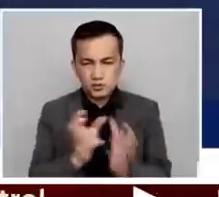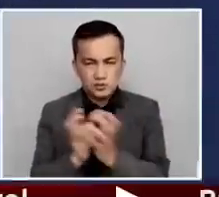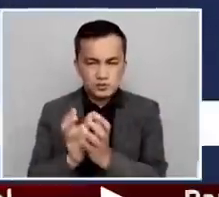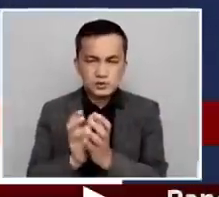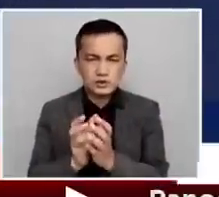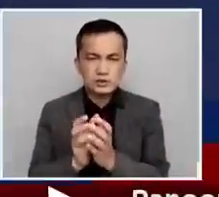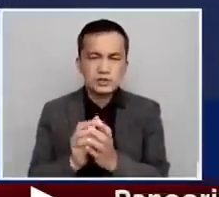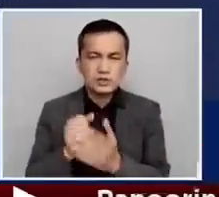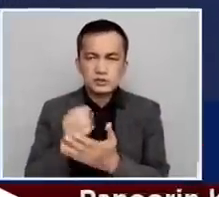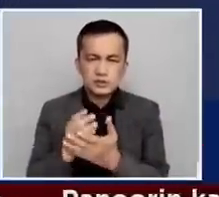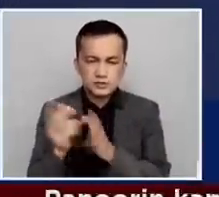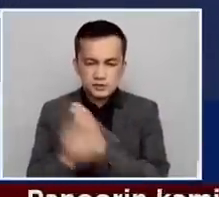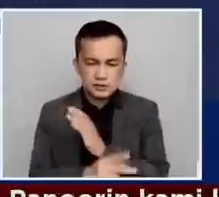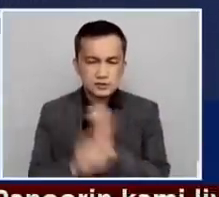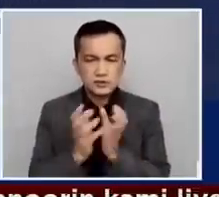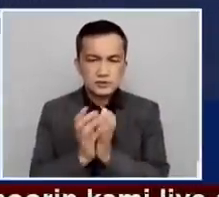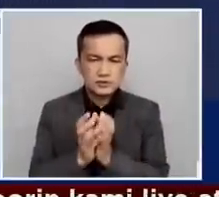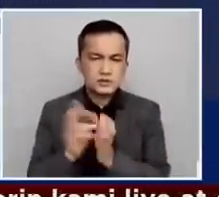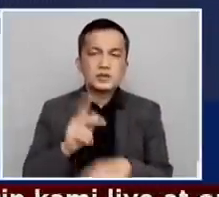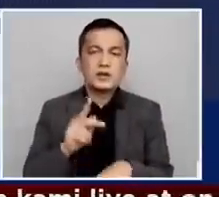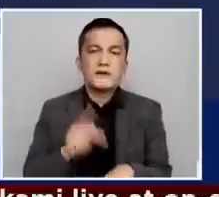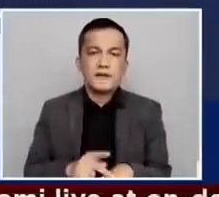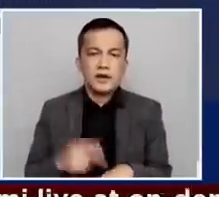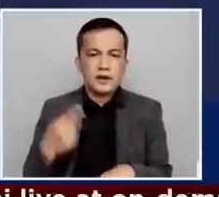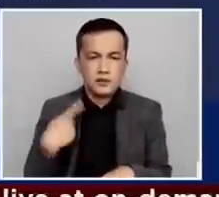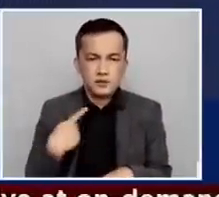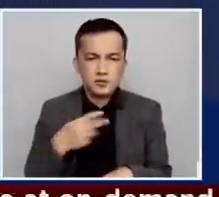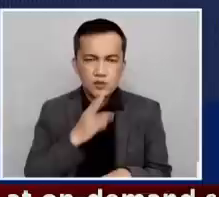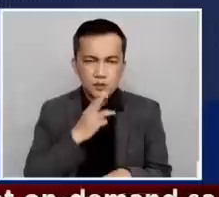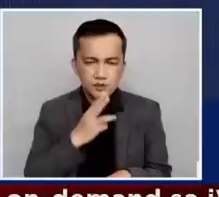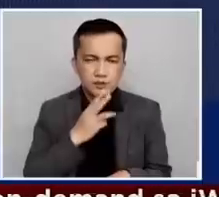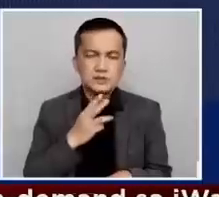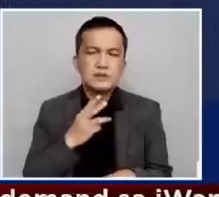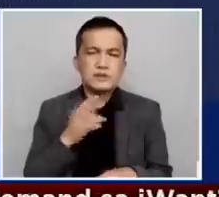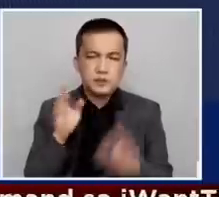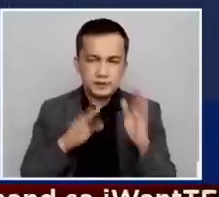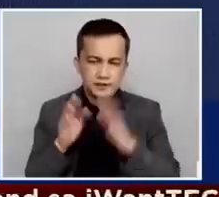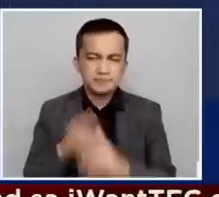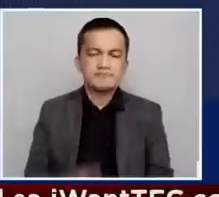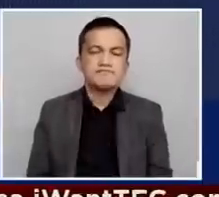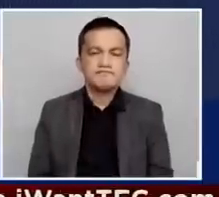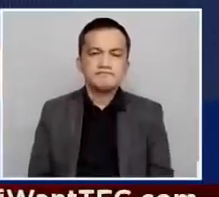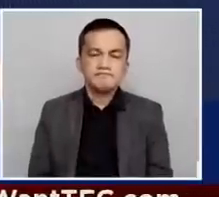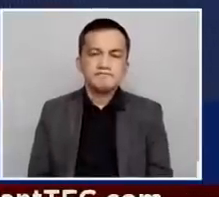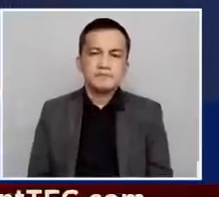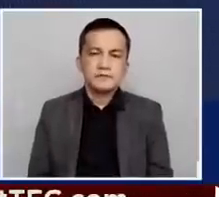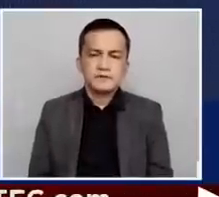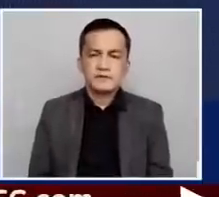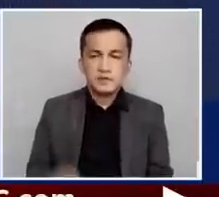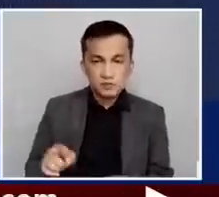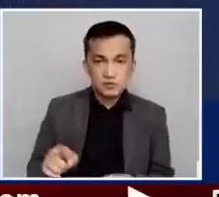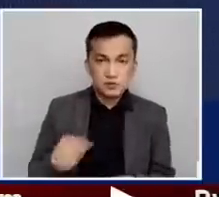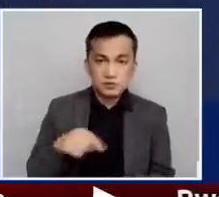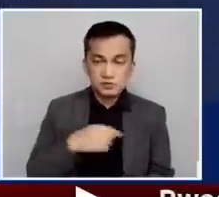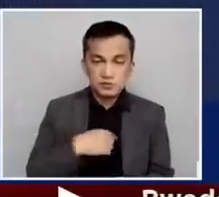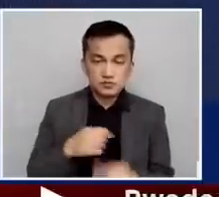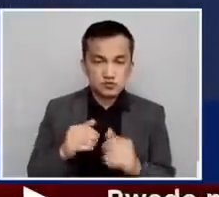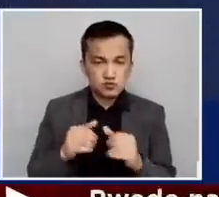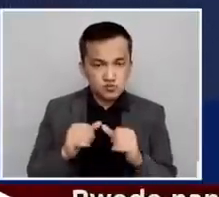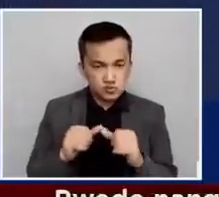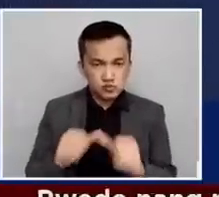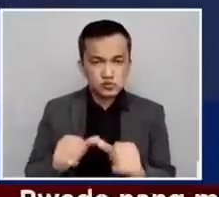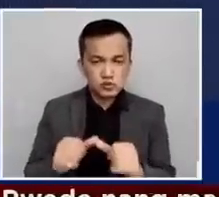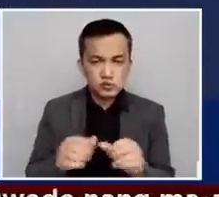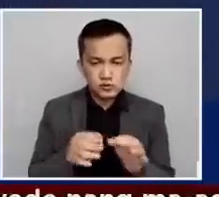rural communities in the Philippines have a water crisis. And it's something that we have continually